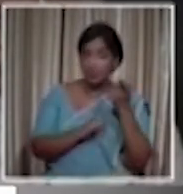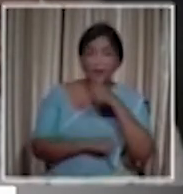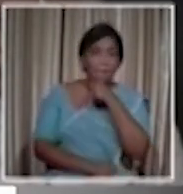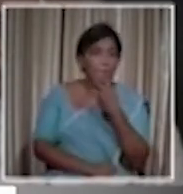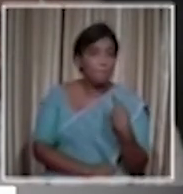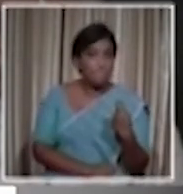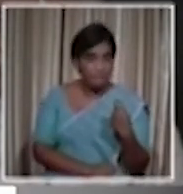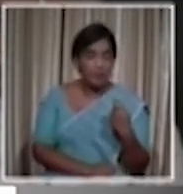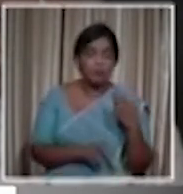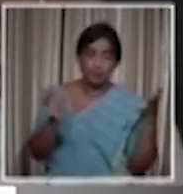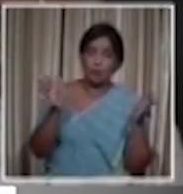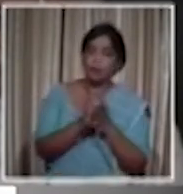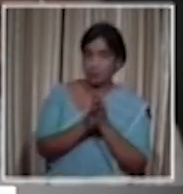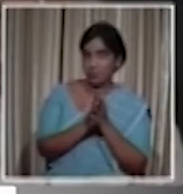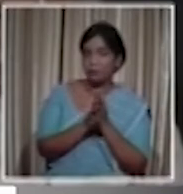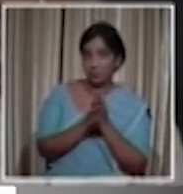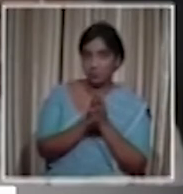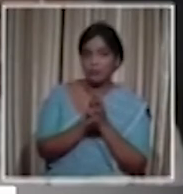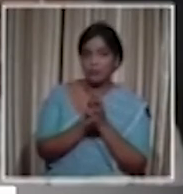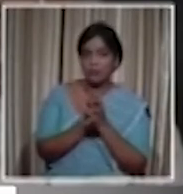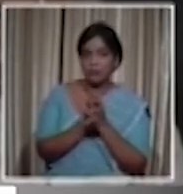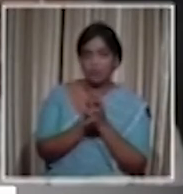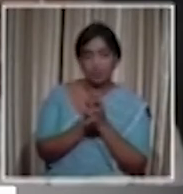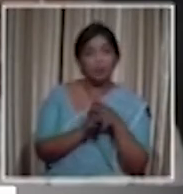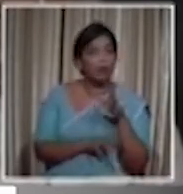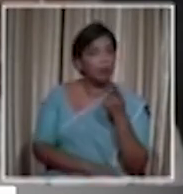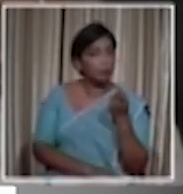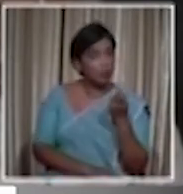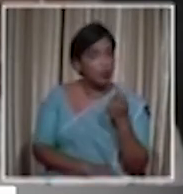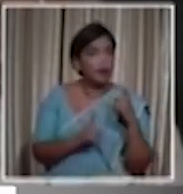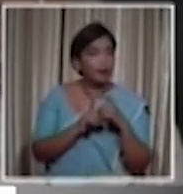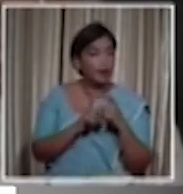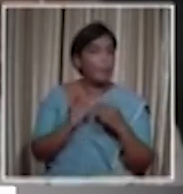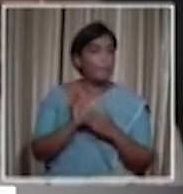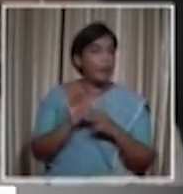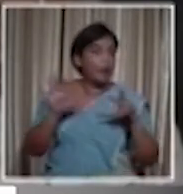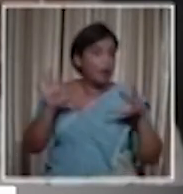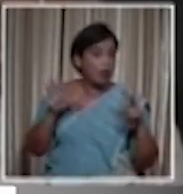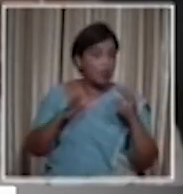ක්‍රමයේ ඇතුළත් වෙනවා මේ මුදල ඩොලර්